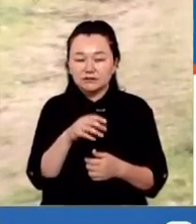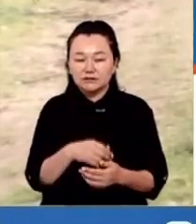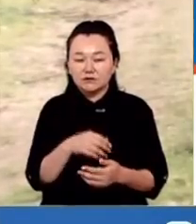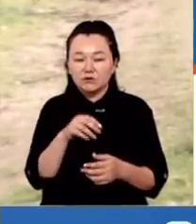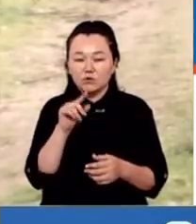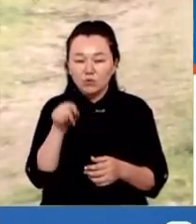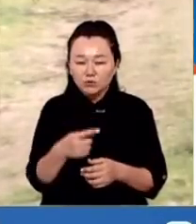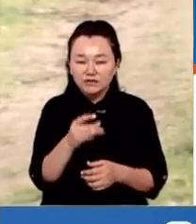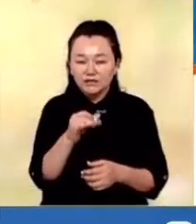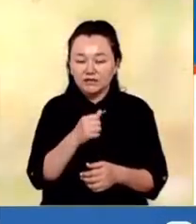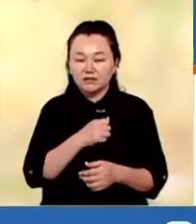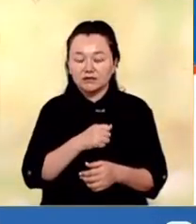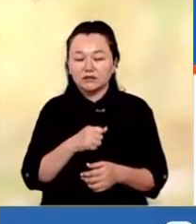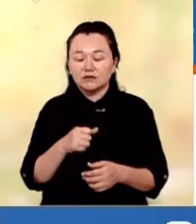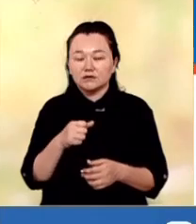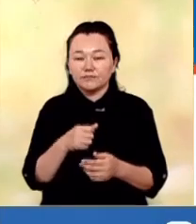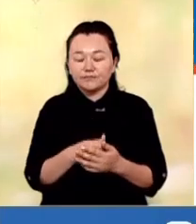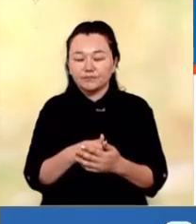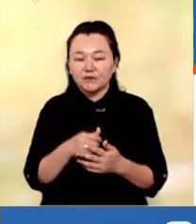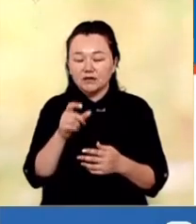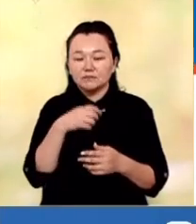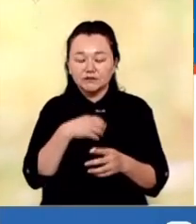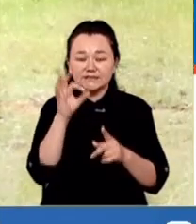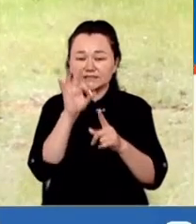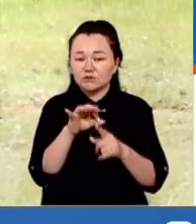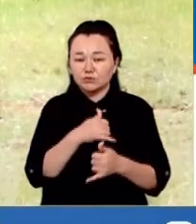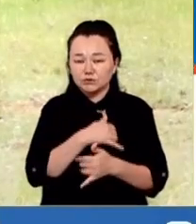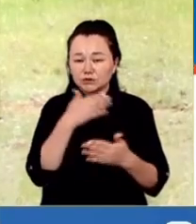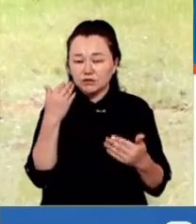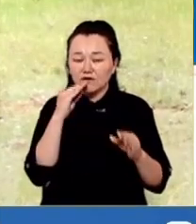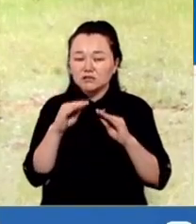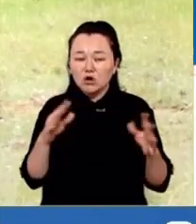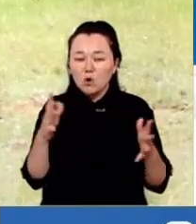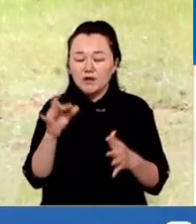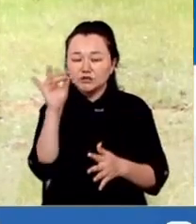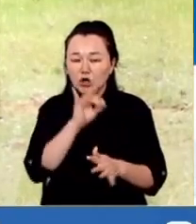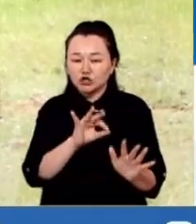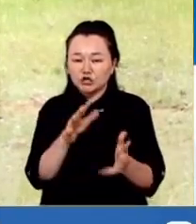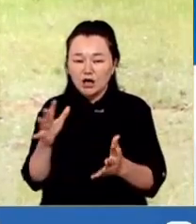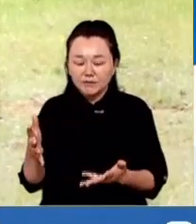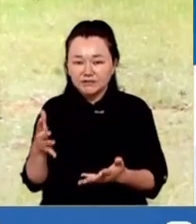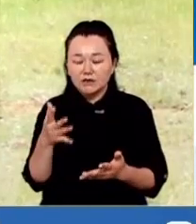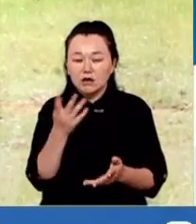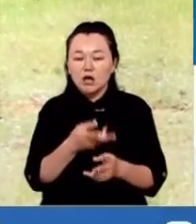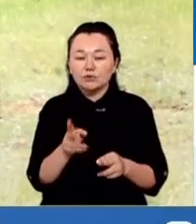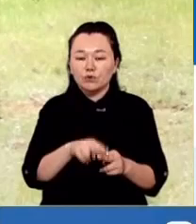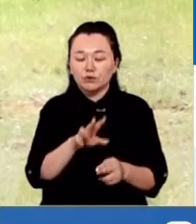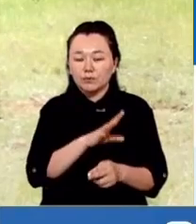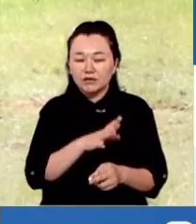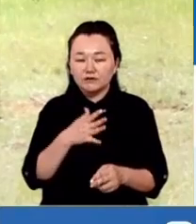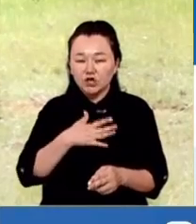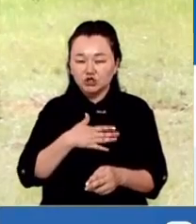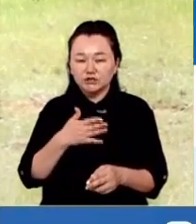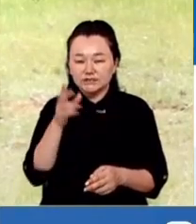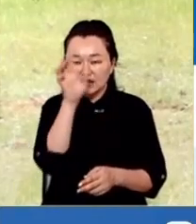острые и на злобы дня мы не ставим перед собой целью воссоздать какие-то исторические события которые были в нашей